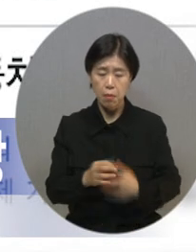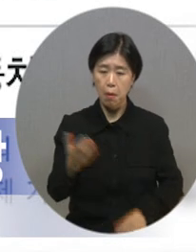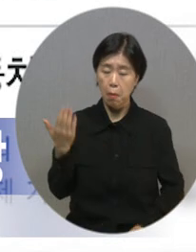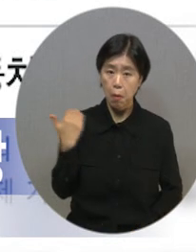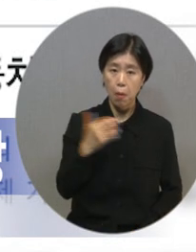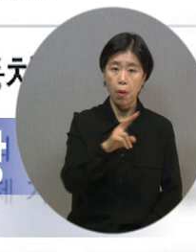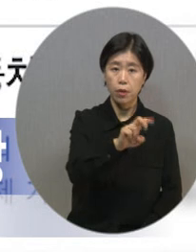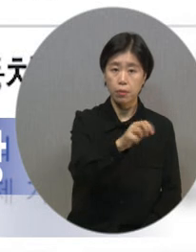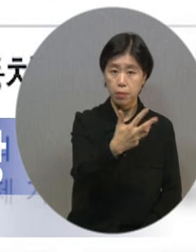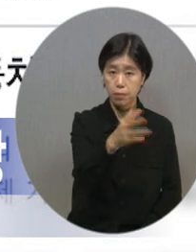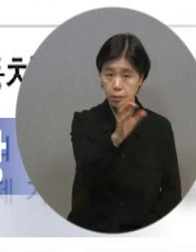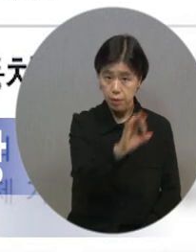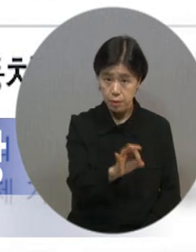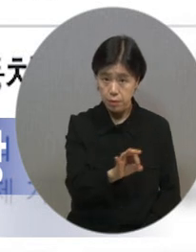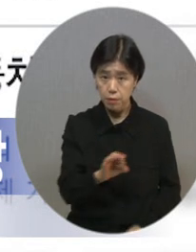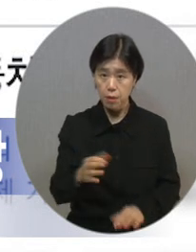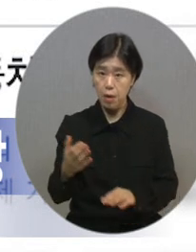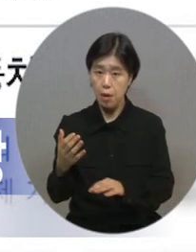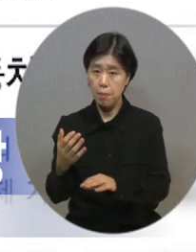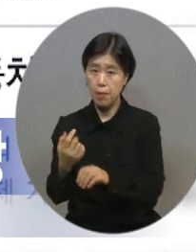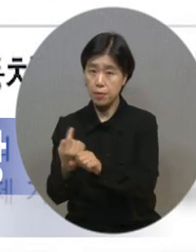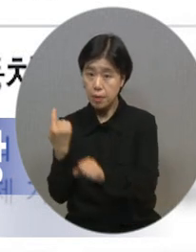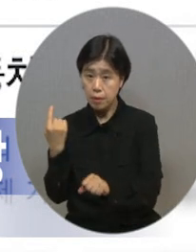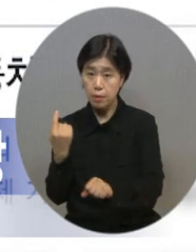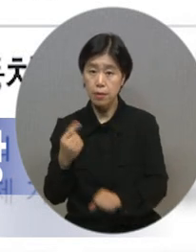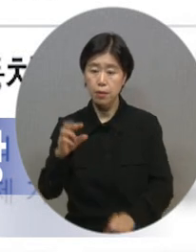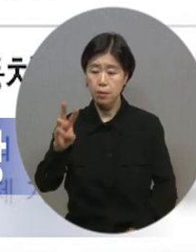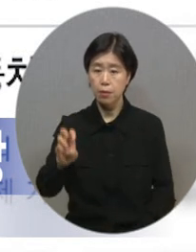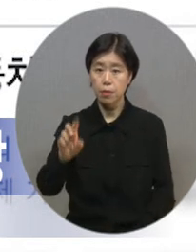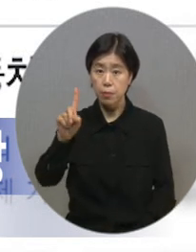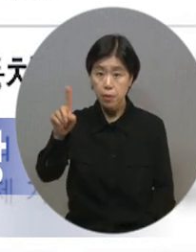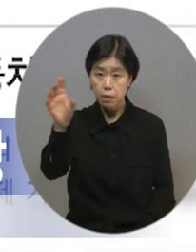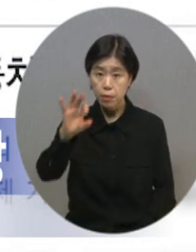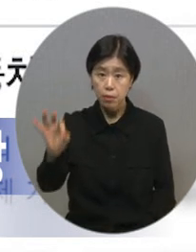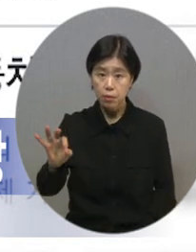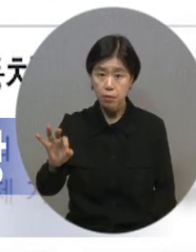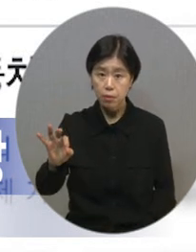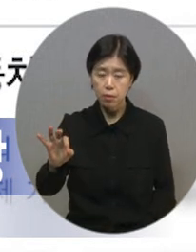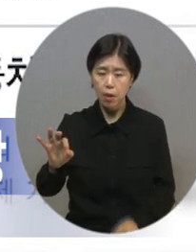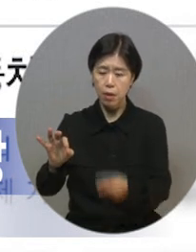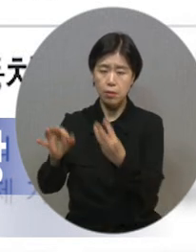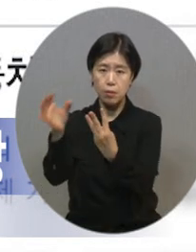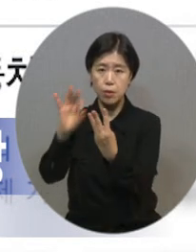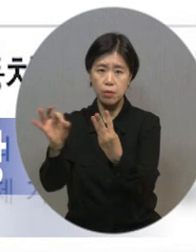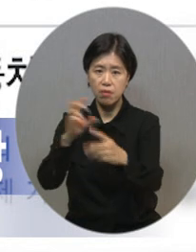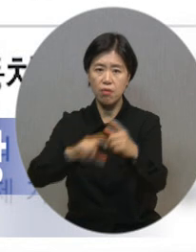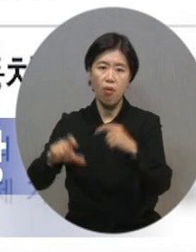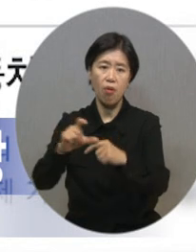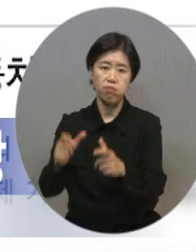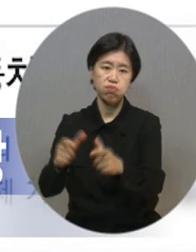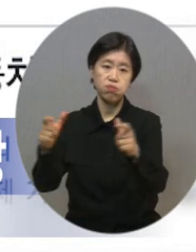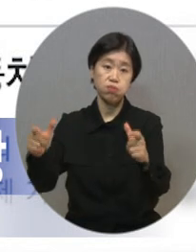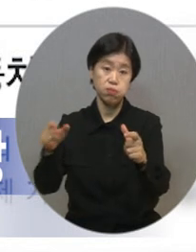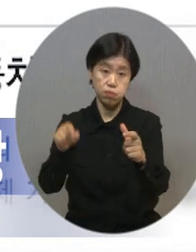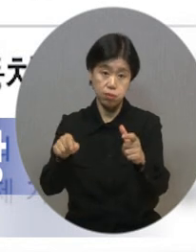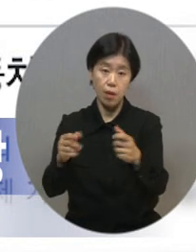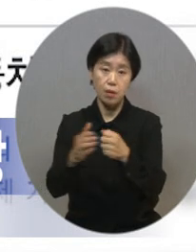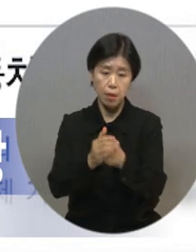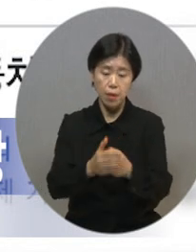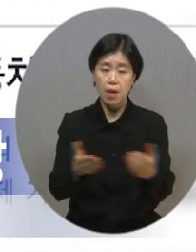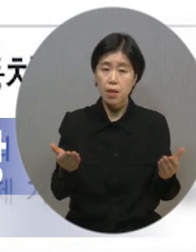28% 있던 반면 지난 2023년에는 31% 3% 상승에